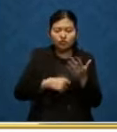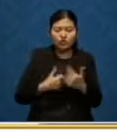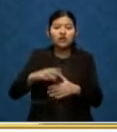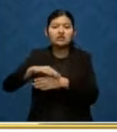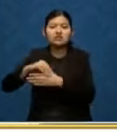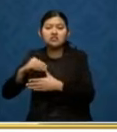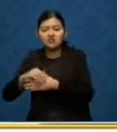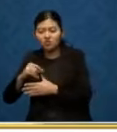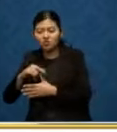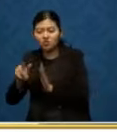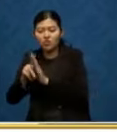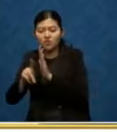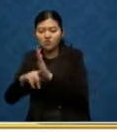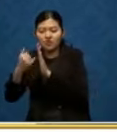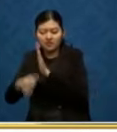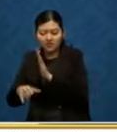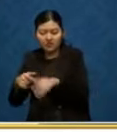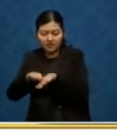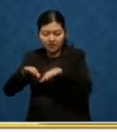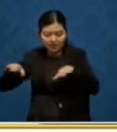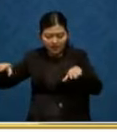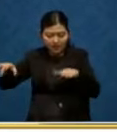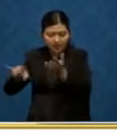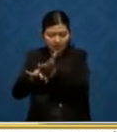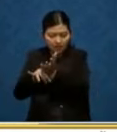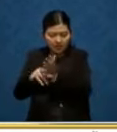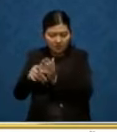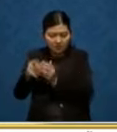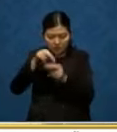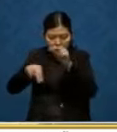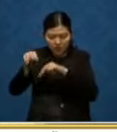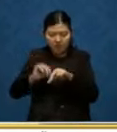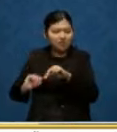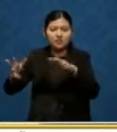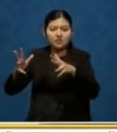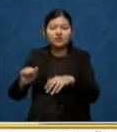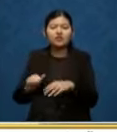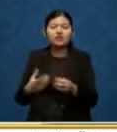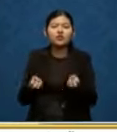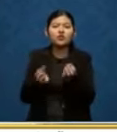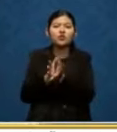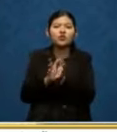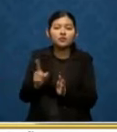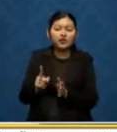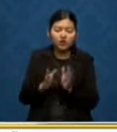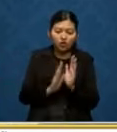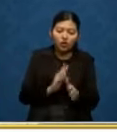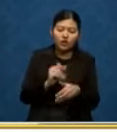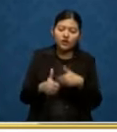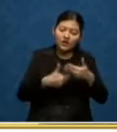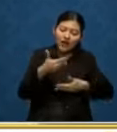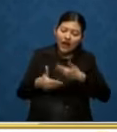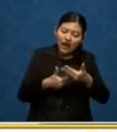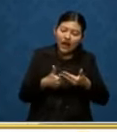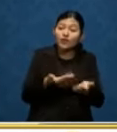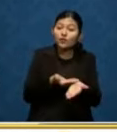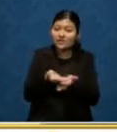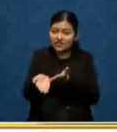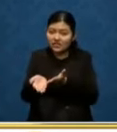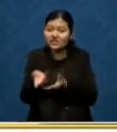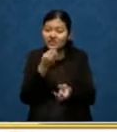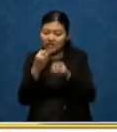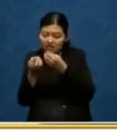ไม่ได้ผ่านกระบวนการตรวจสอบมาตรฐานอีกหลายๆมาตรฐานครับนั่นอาจจะเป็นสาเหตุทำให้ผู้บริโภคในประเทศไทยนะครับได้